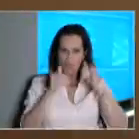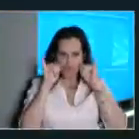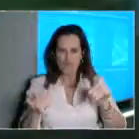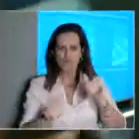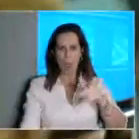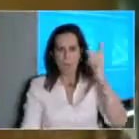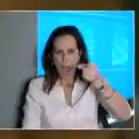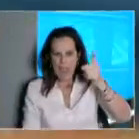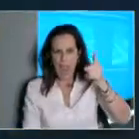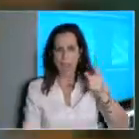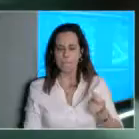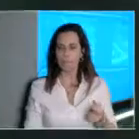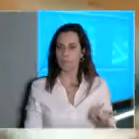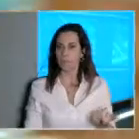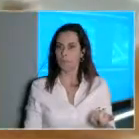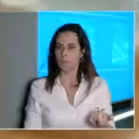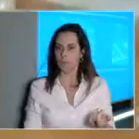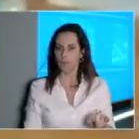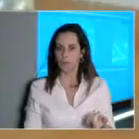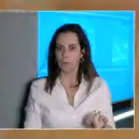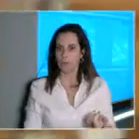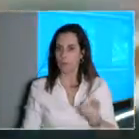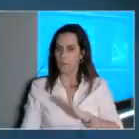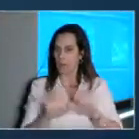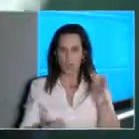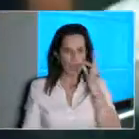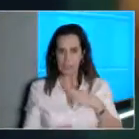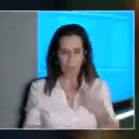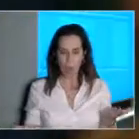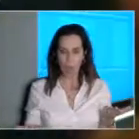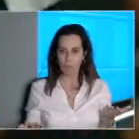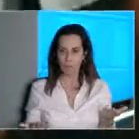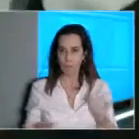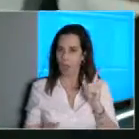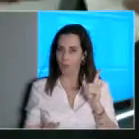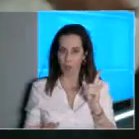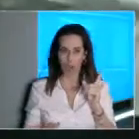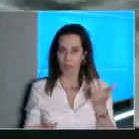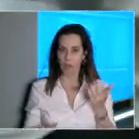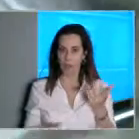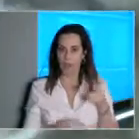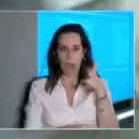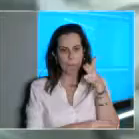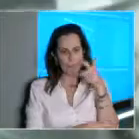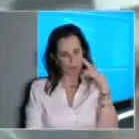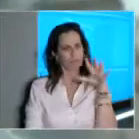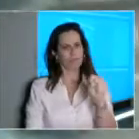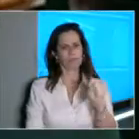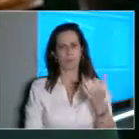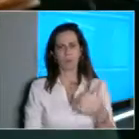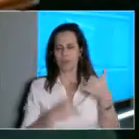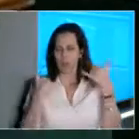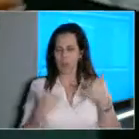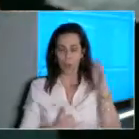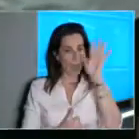עליו, לאיים עליו, תוך כדי ישיבות, בשקט כמובן, בלי שישימו לב, אבל המצלמה גילתה את זה.